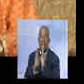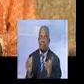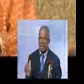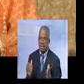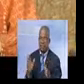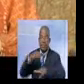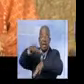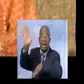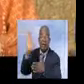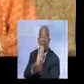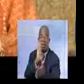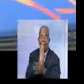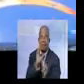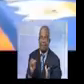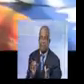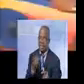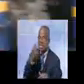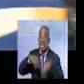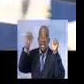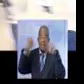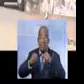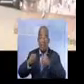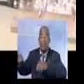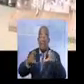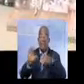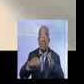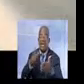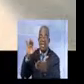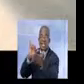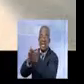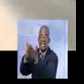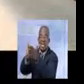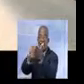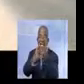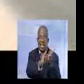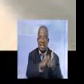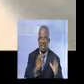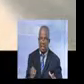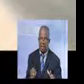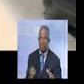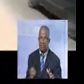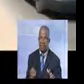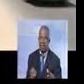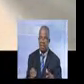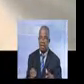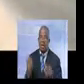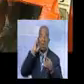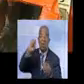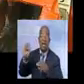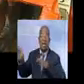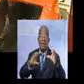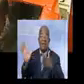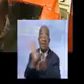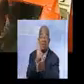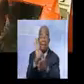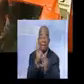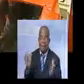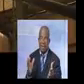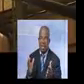donc, ça nous éprouve. Pour certains fournisseurs de l'État, le système actuel de ces marchés publics ne favorise pas